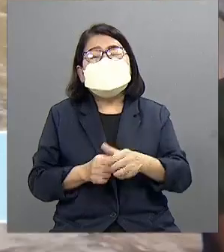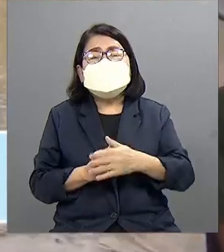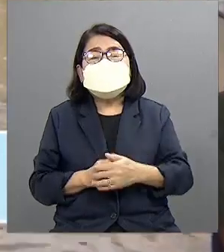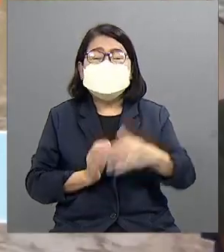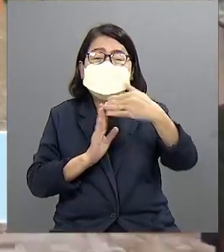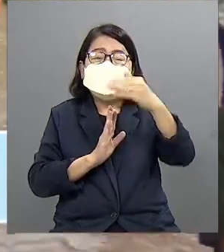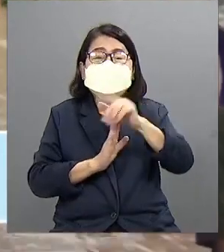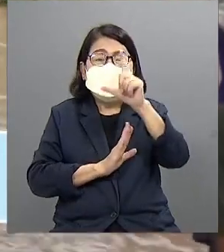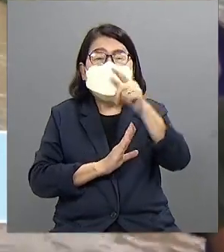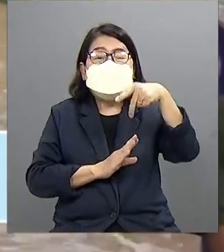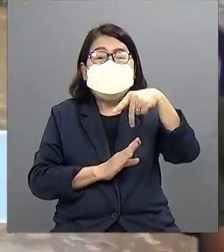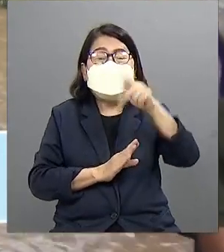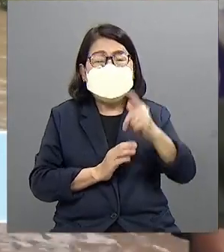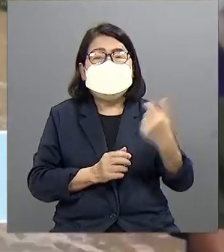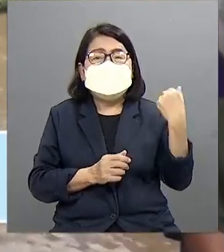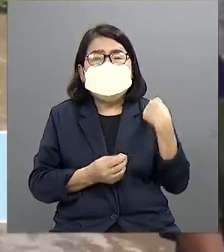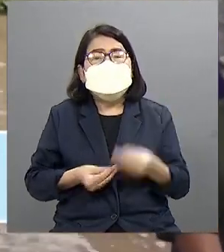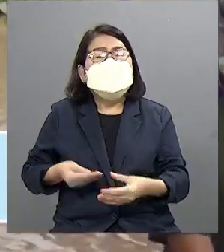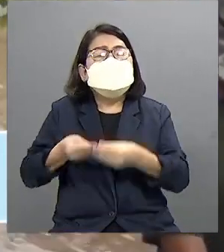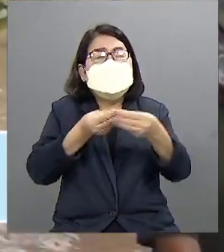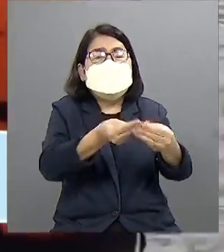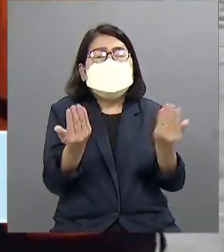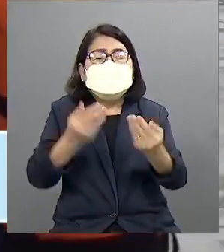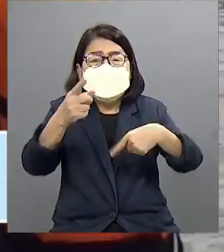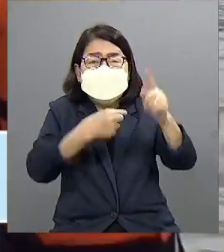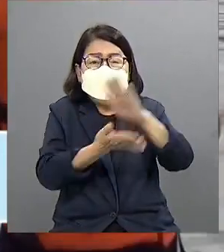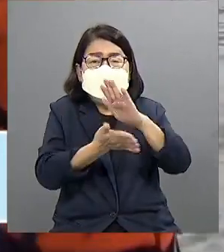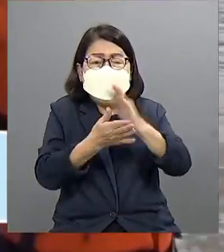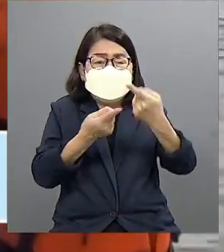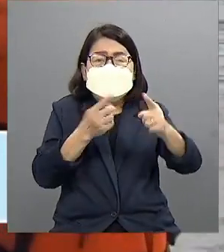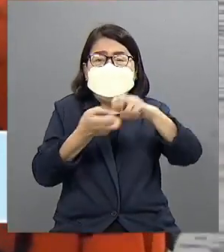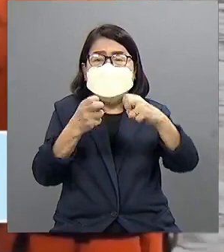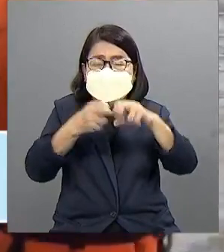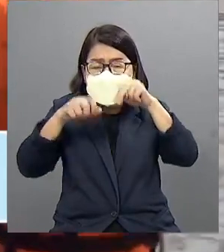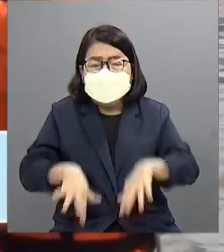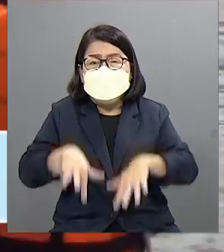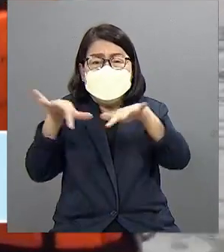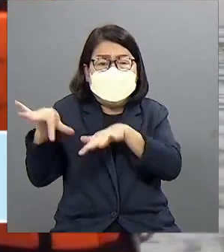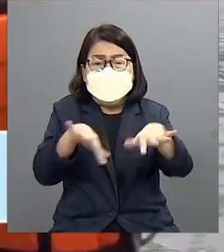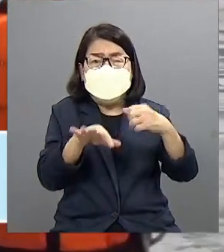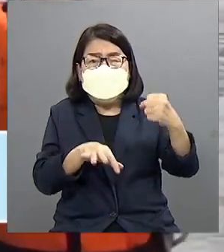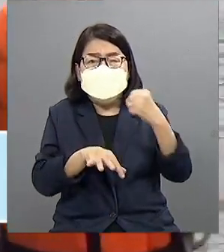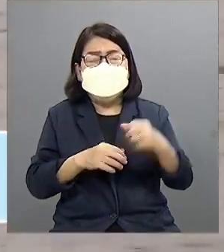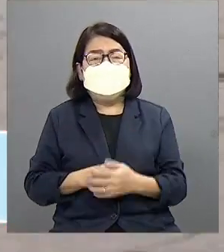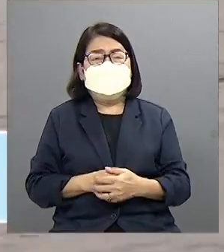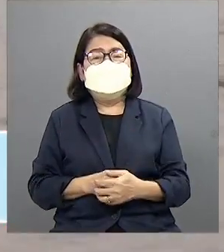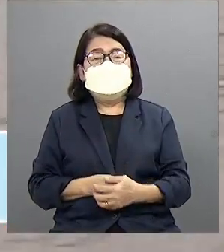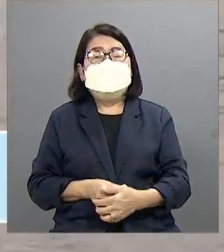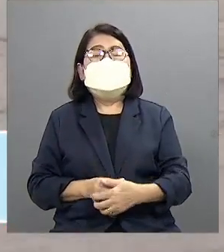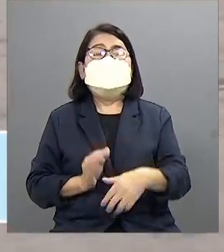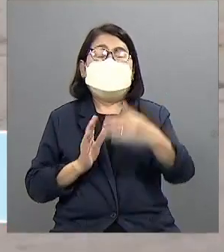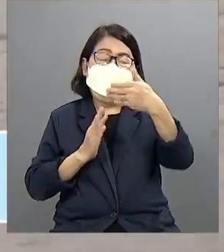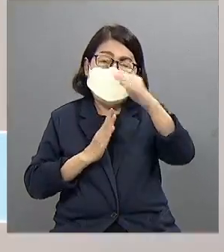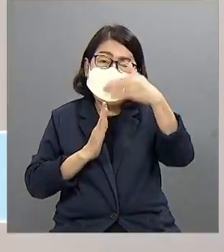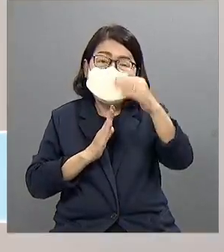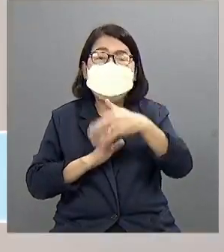ไปส่งบุตรหลานกันท่ามกลางน้ำป่าไหลหลากน้ำเชี่ยวแบบนี้นะคะอ่ะไปดูจังหวัดน่านกันบ้างน่านนี่ฝ